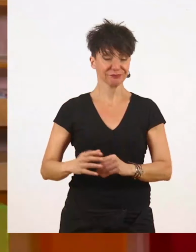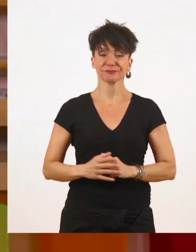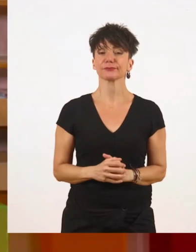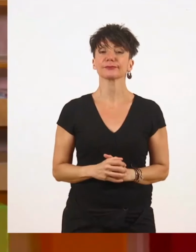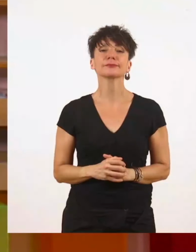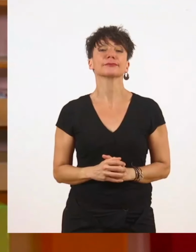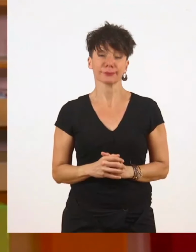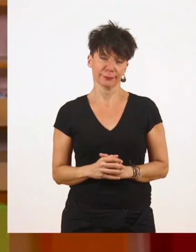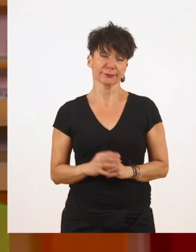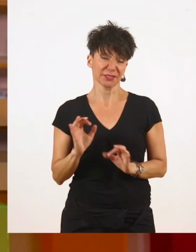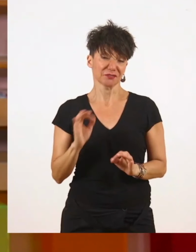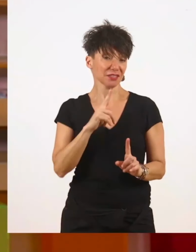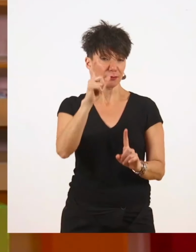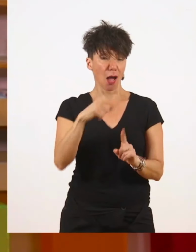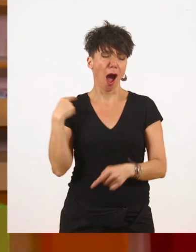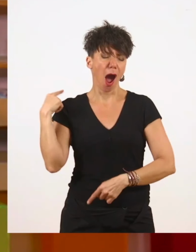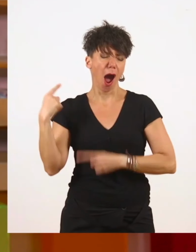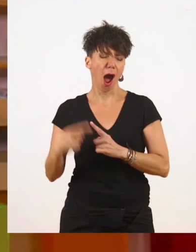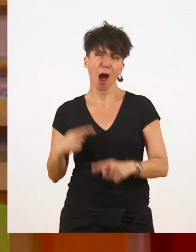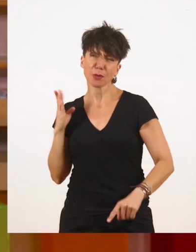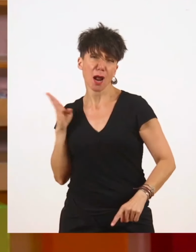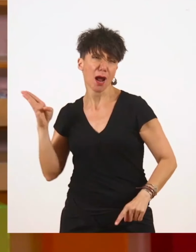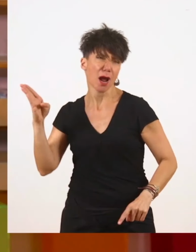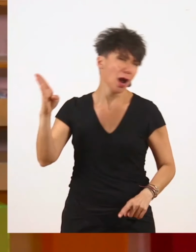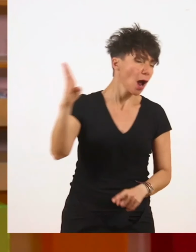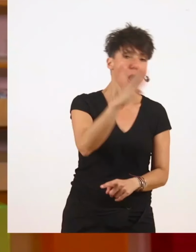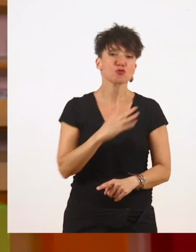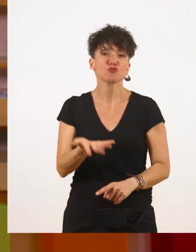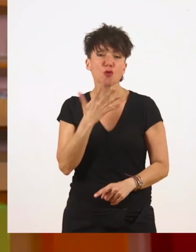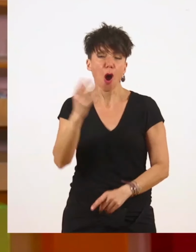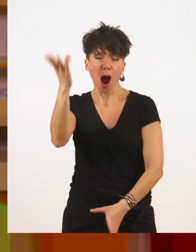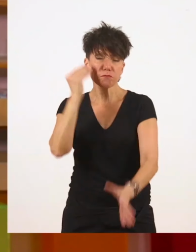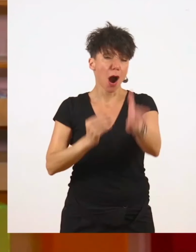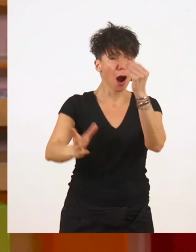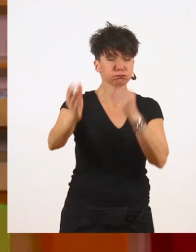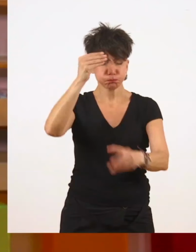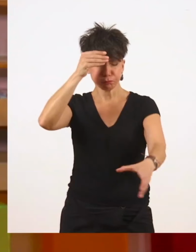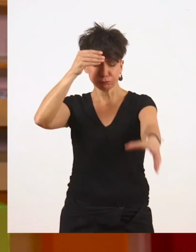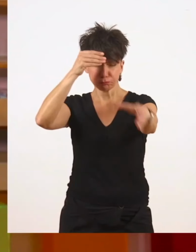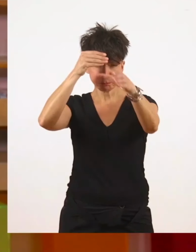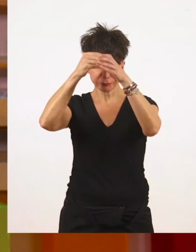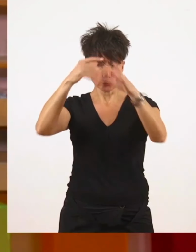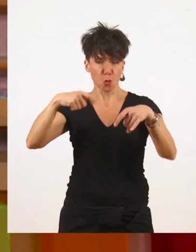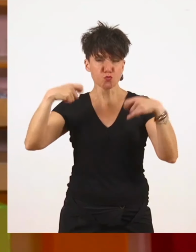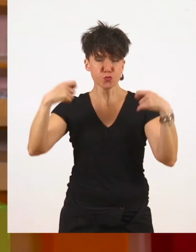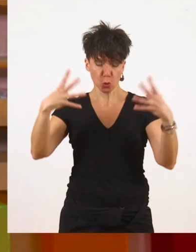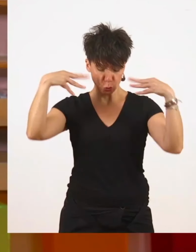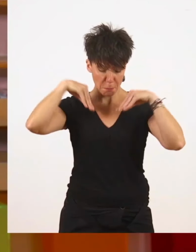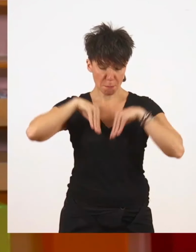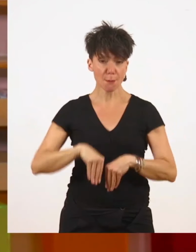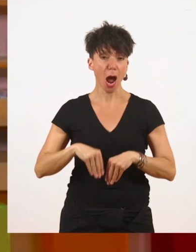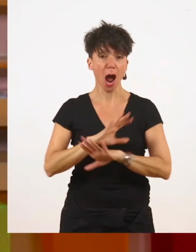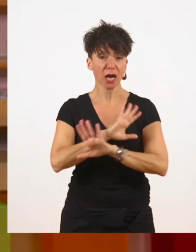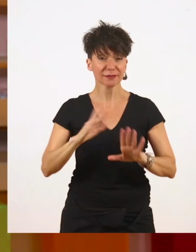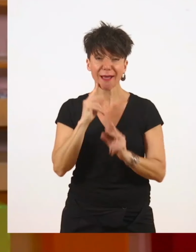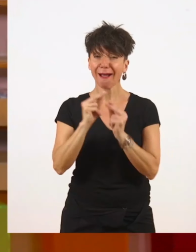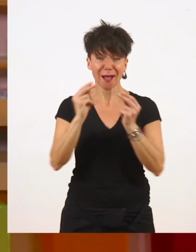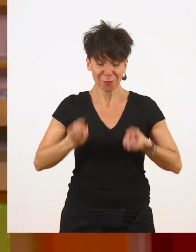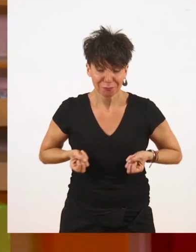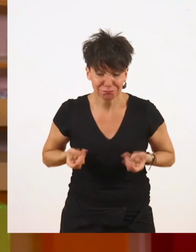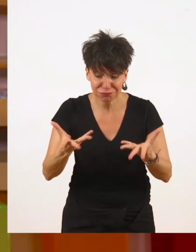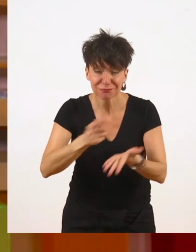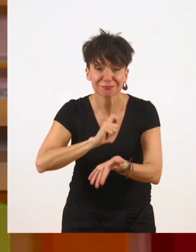Η μεγάλη του εμπειρία από τη ζωή ήταν οι ανώτερες σπουδές του. Τον γέμισαν γνώση και πλούτο που όλα αυτά τα έβαλε μέσα στα έργα